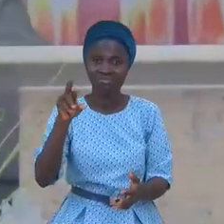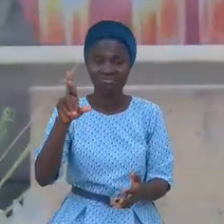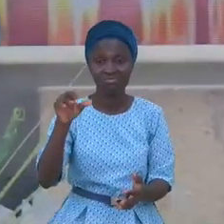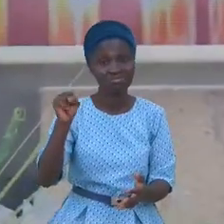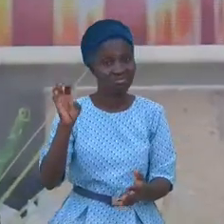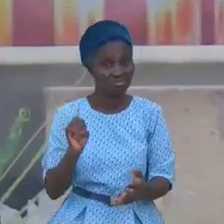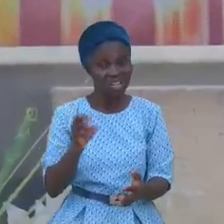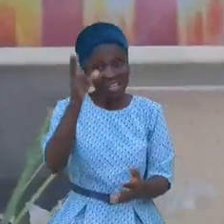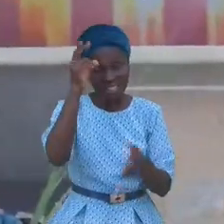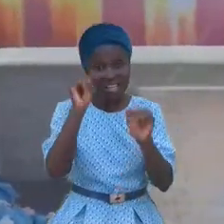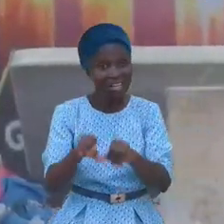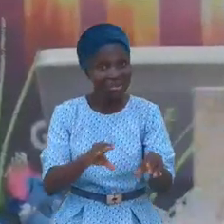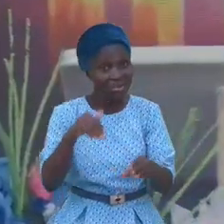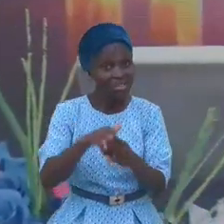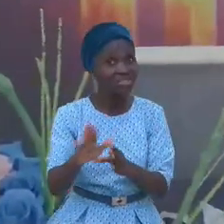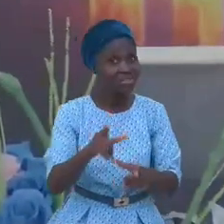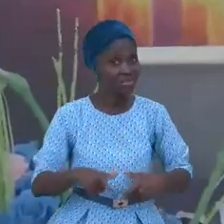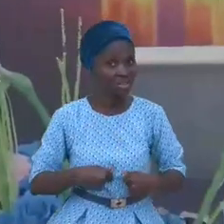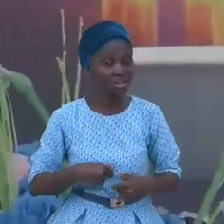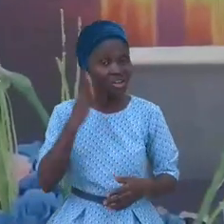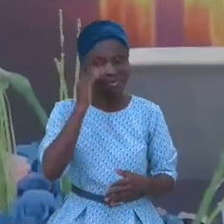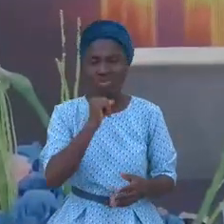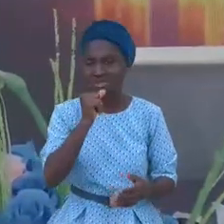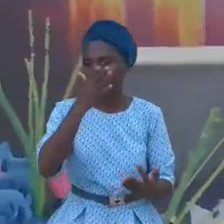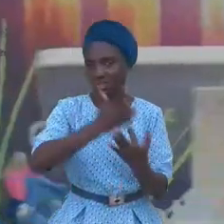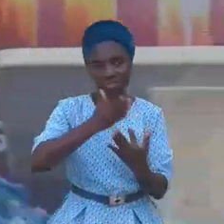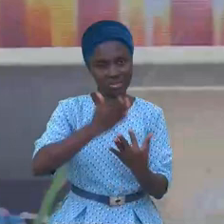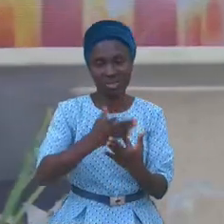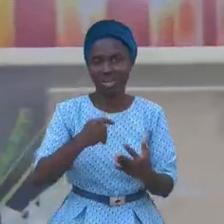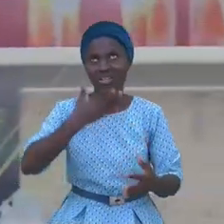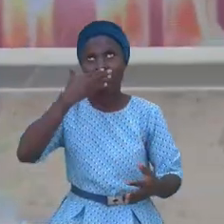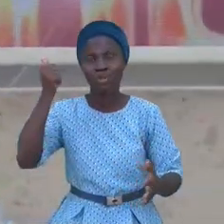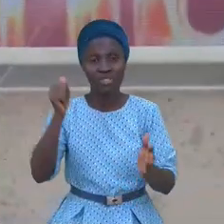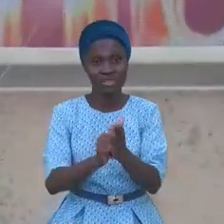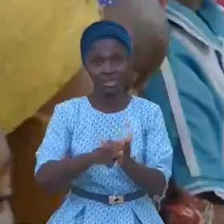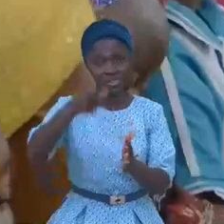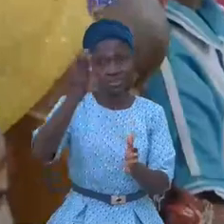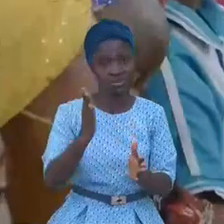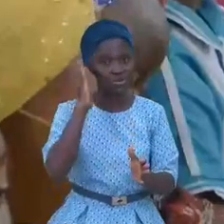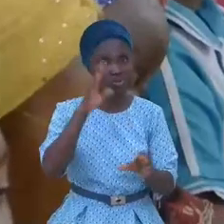Que Satan a pu faire dans ta vie ne pourra pas empêcher le meilleur qui t'attend.